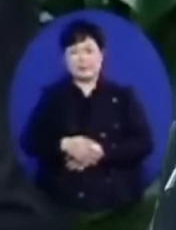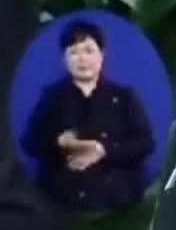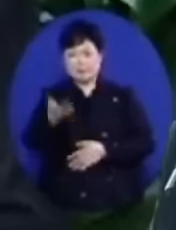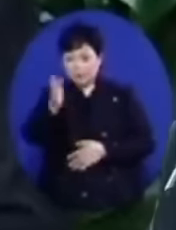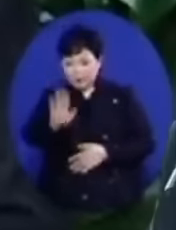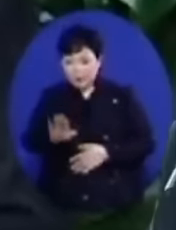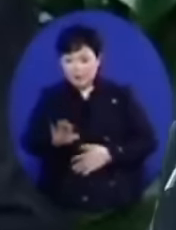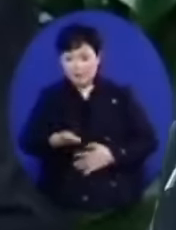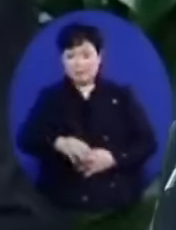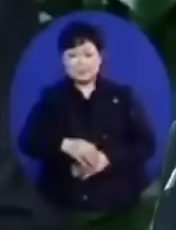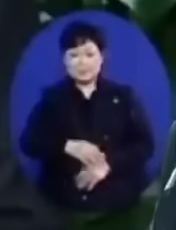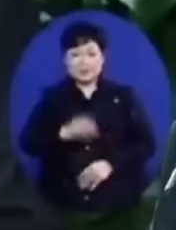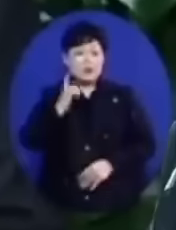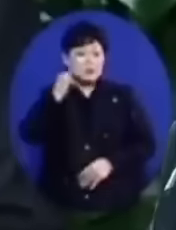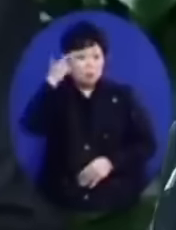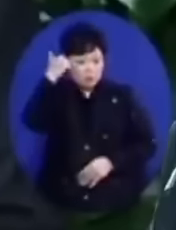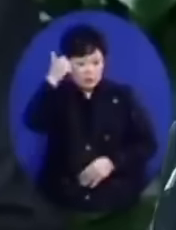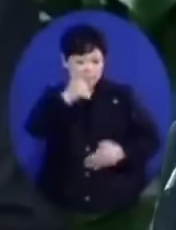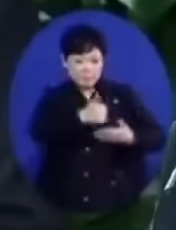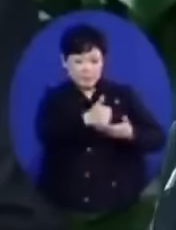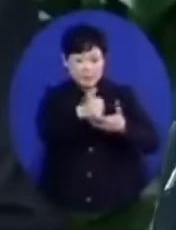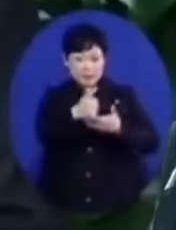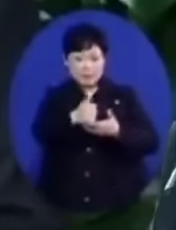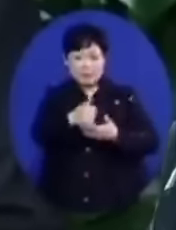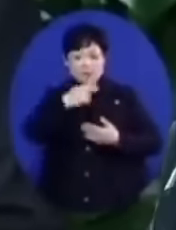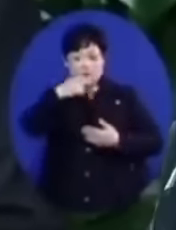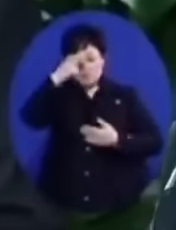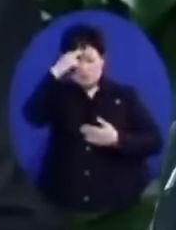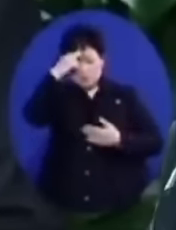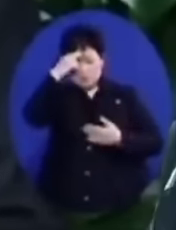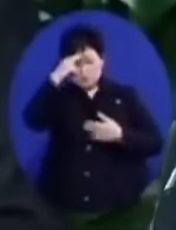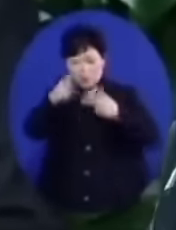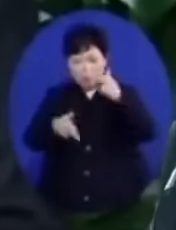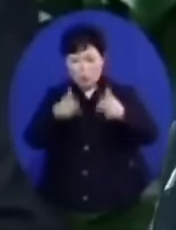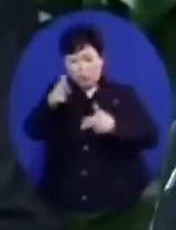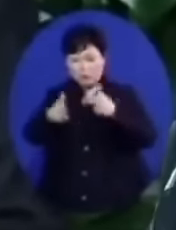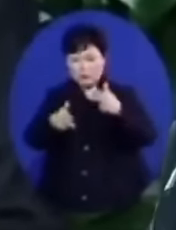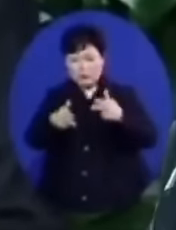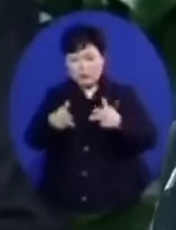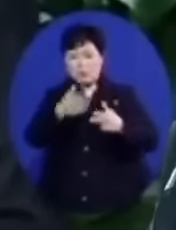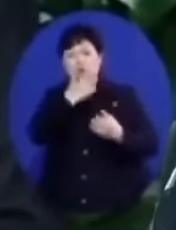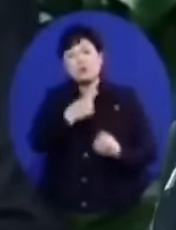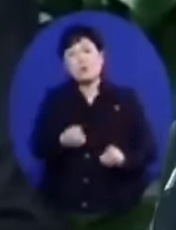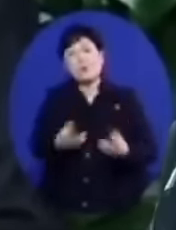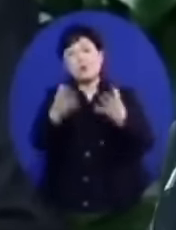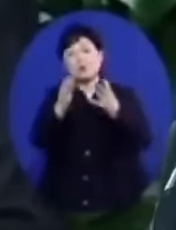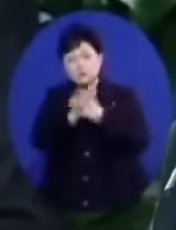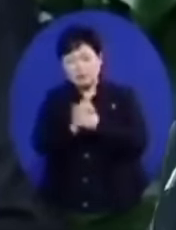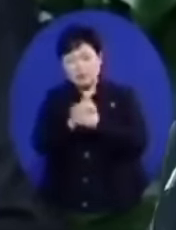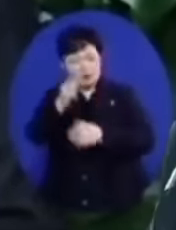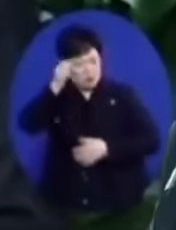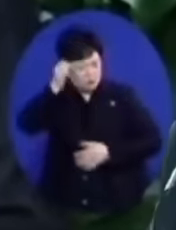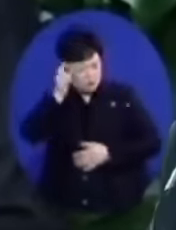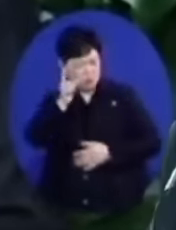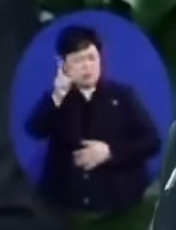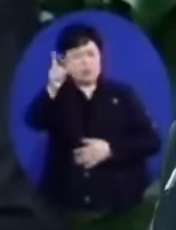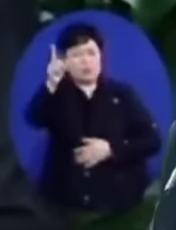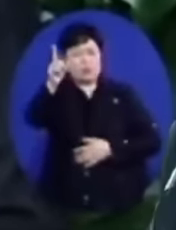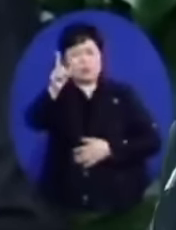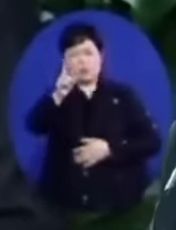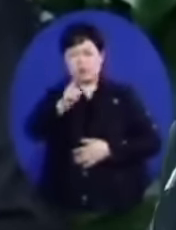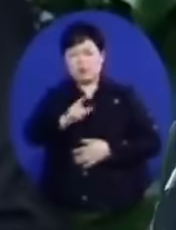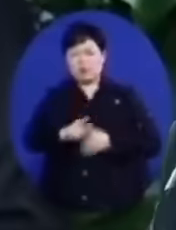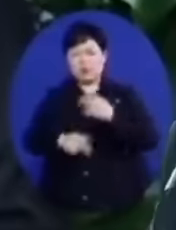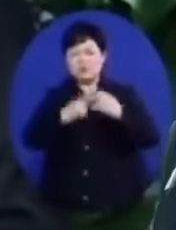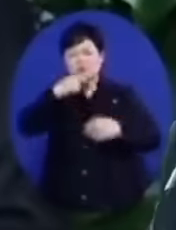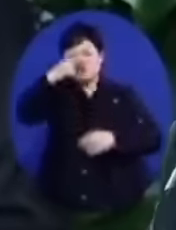그런데 목사들마다 양조장에 와서 축복을 했습니다. 훌륭한 양조장을 경영해서